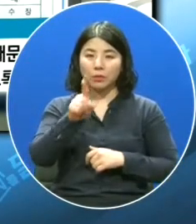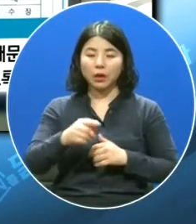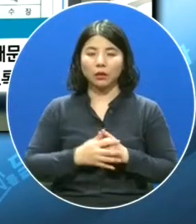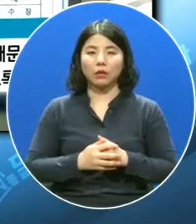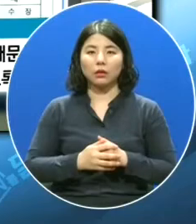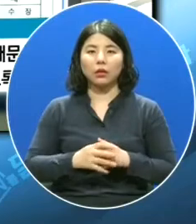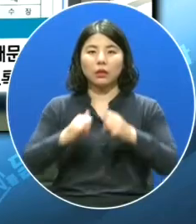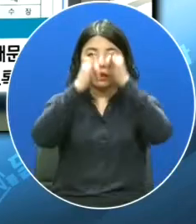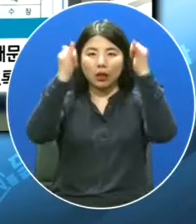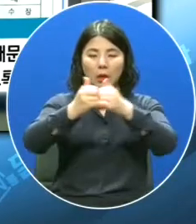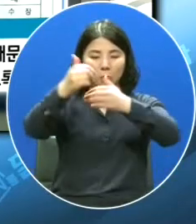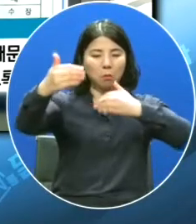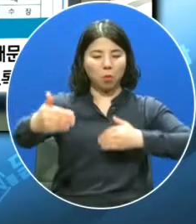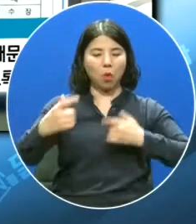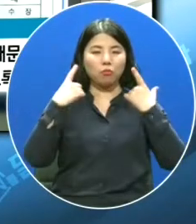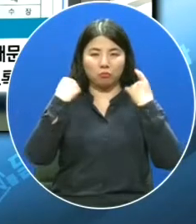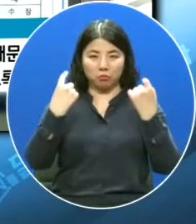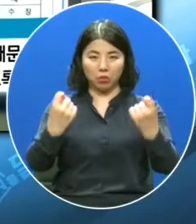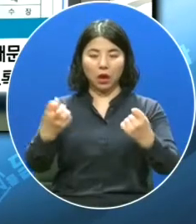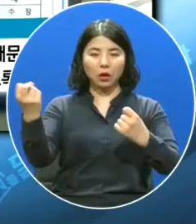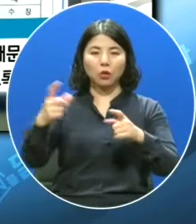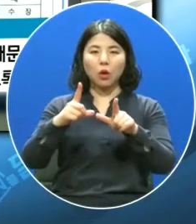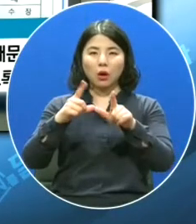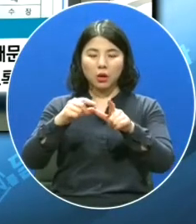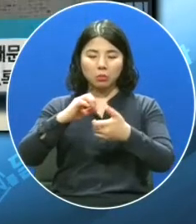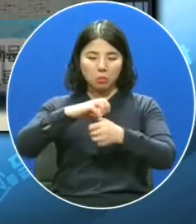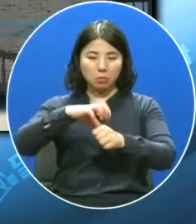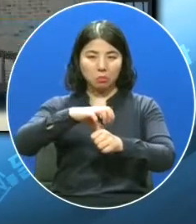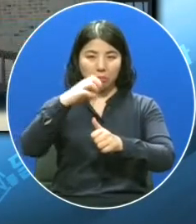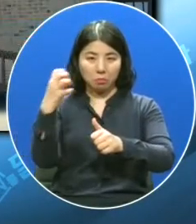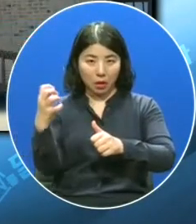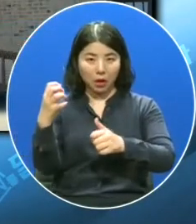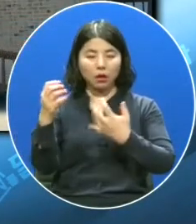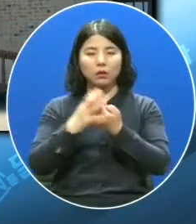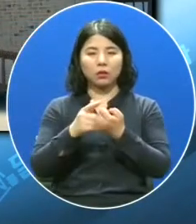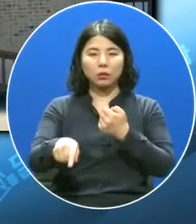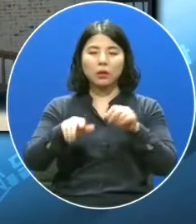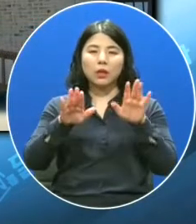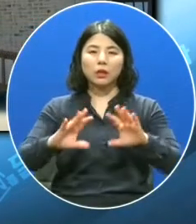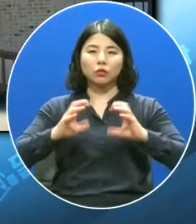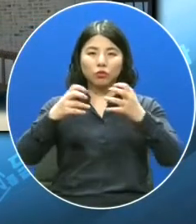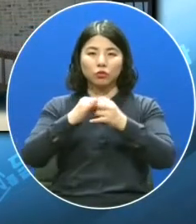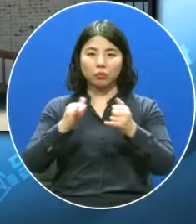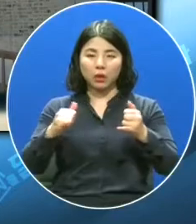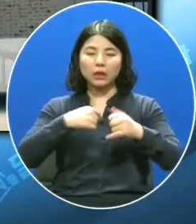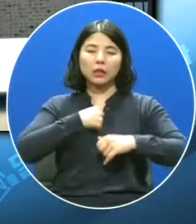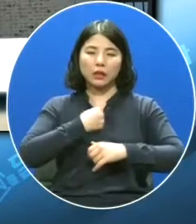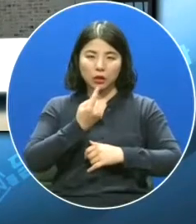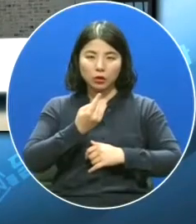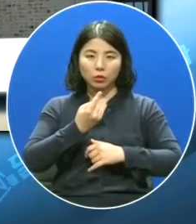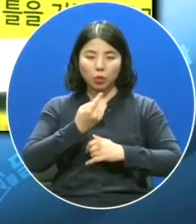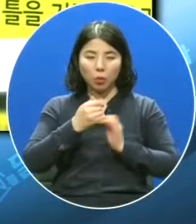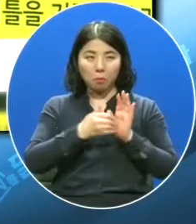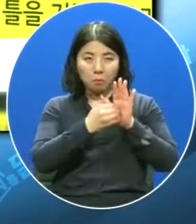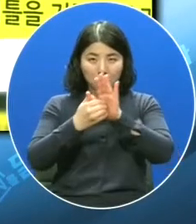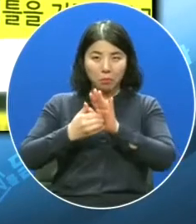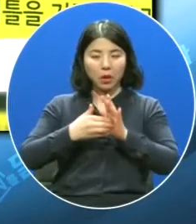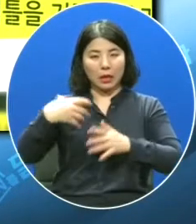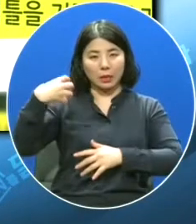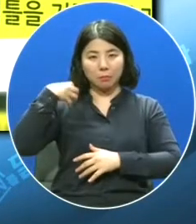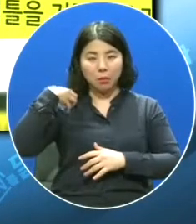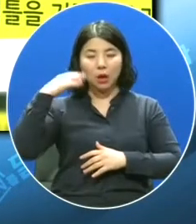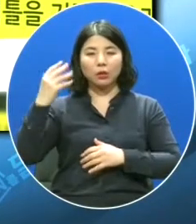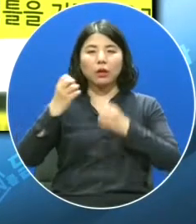사회적 거리두기의 근간을 유지하면서 일부 제한 조치를 완화해감으로써 이제 국민 스스로가 방역의 주체가